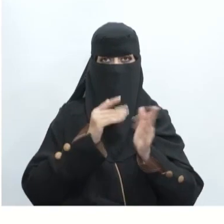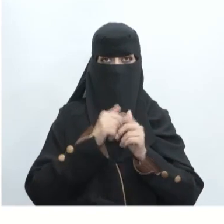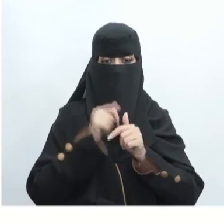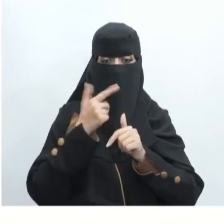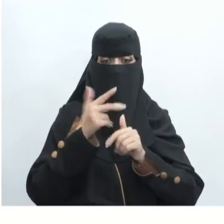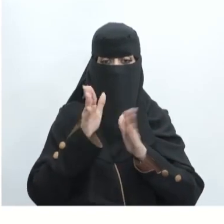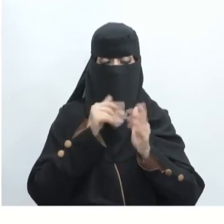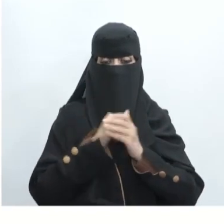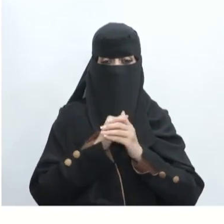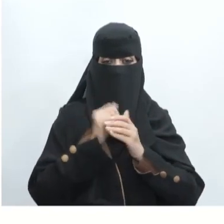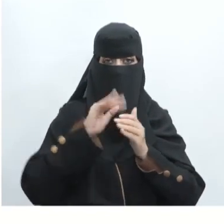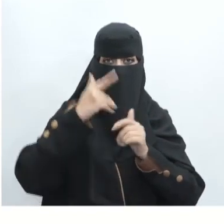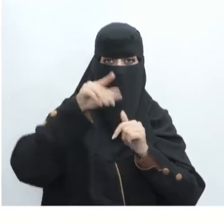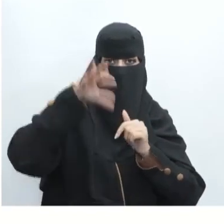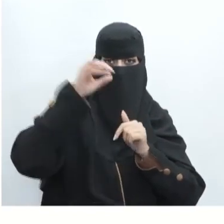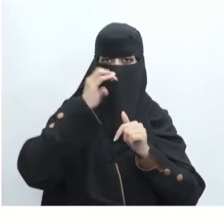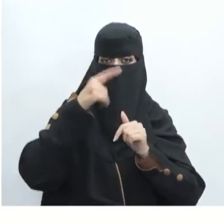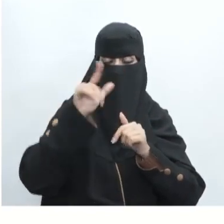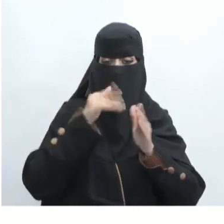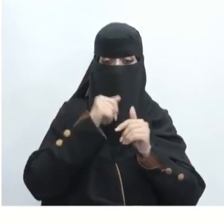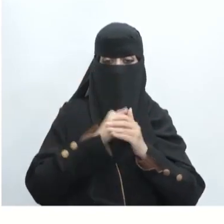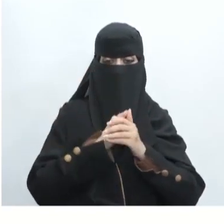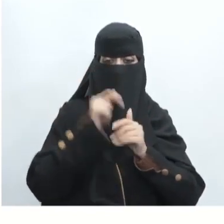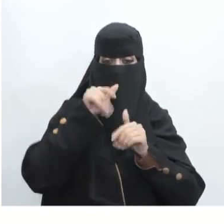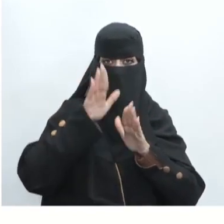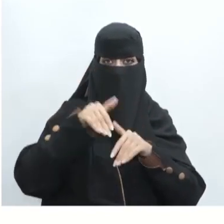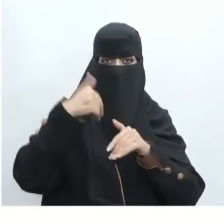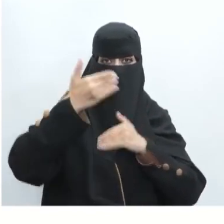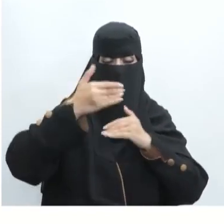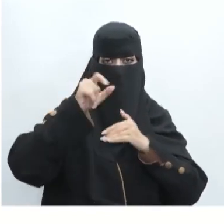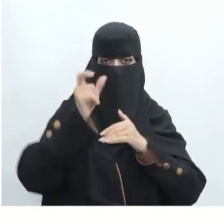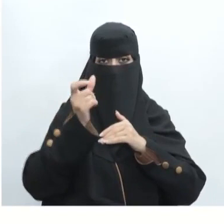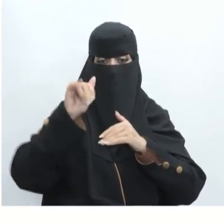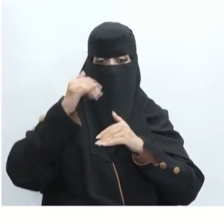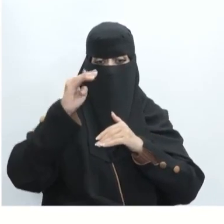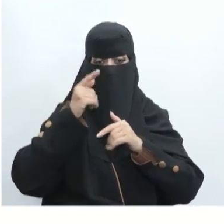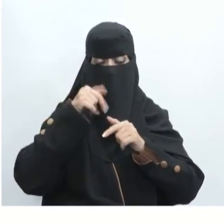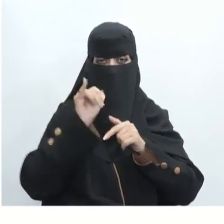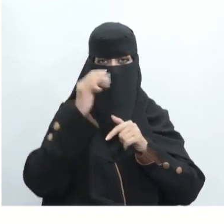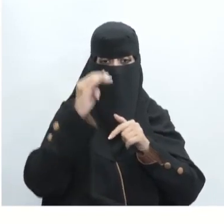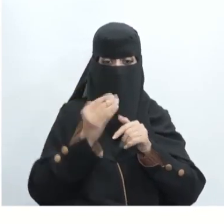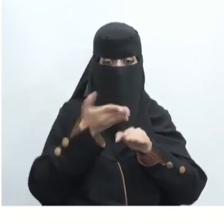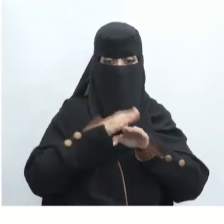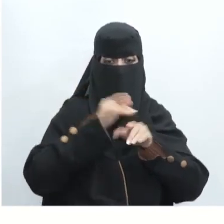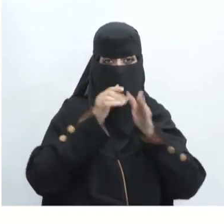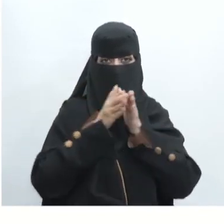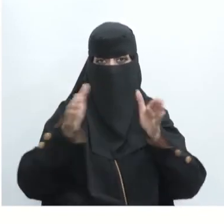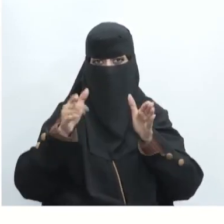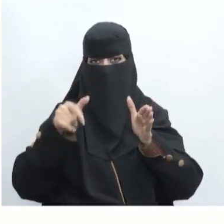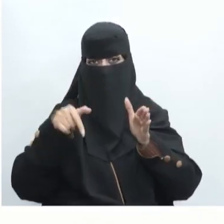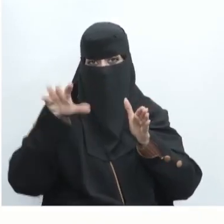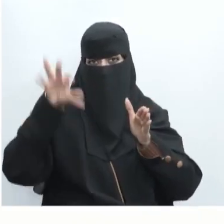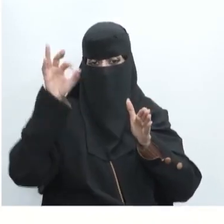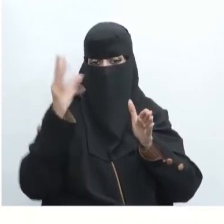الثامن اختاروا لي الاجابه الصحيحه فيما يلي تطل نيجيريا من الجنوب على